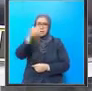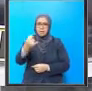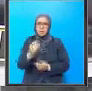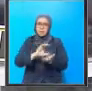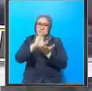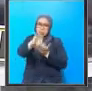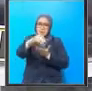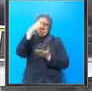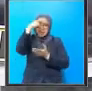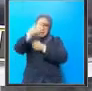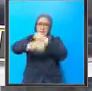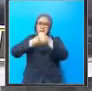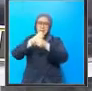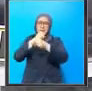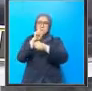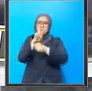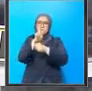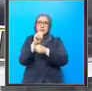diperuntukkan untuk tahun